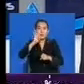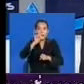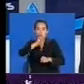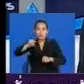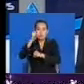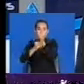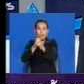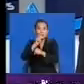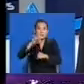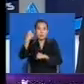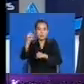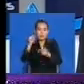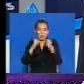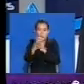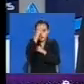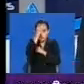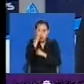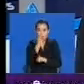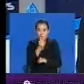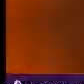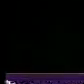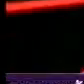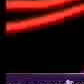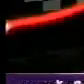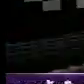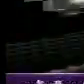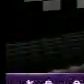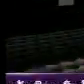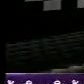ประเทศญี่ปุ่นนะคะติดตามจากคุณภูวนาถกันเลยค่ะ